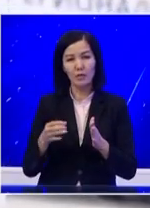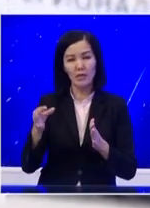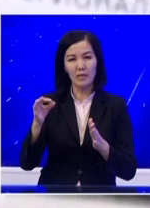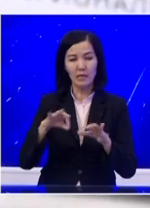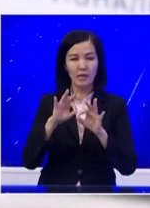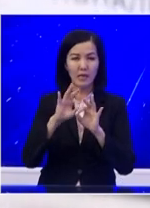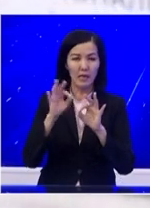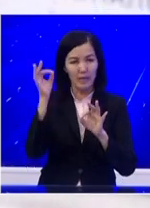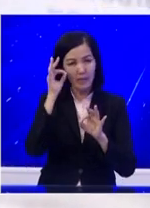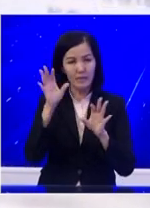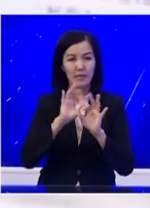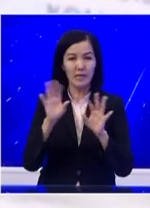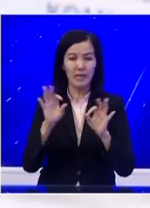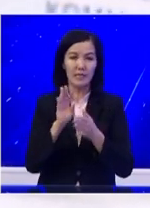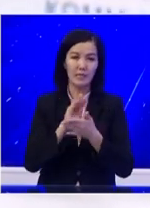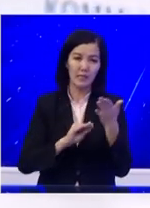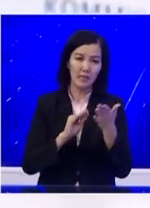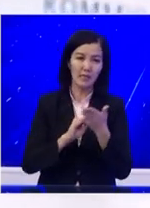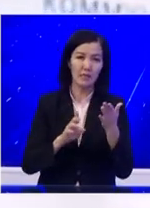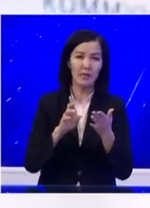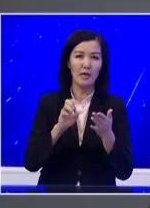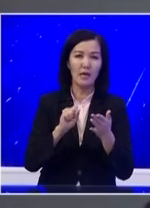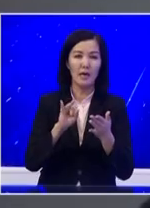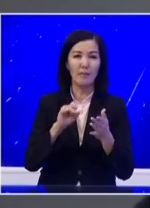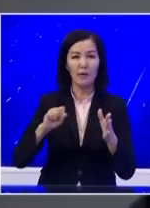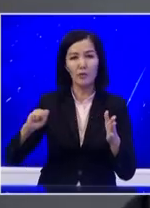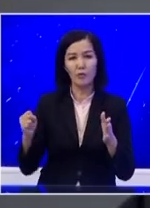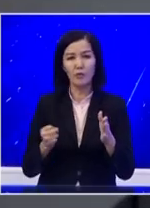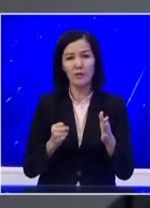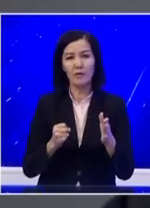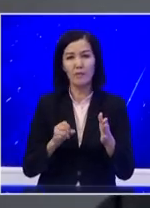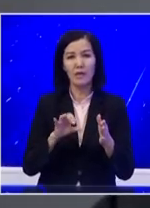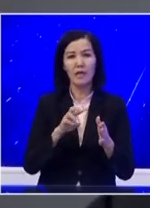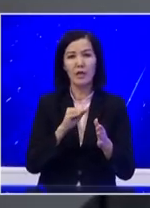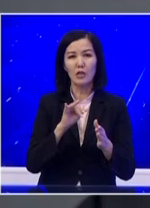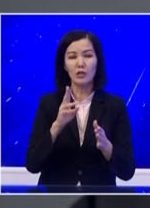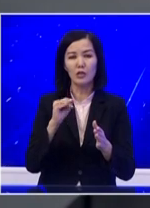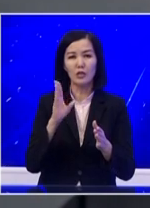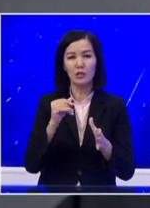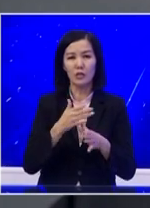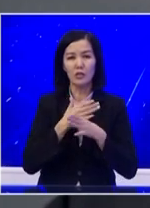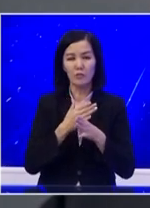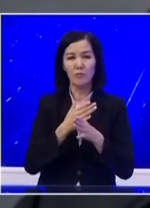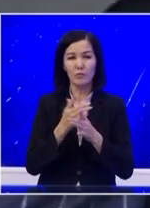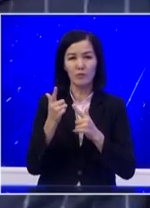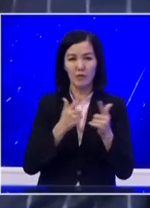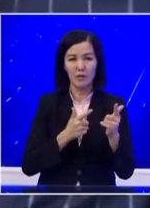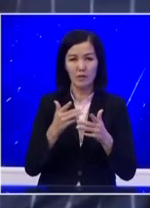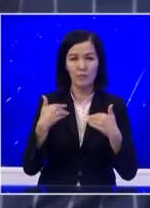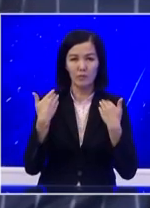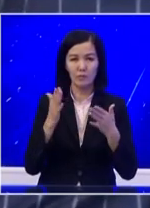естеліктері де бар. Кітаптың шығуына Бейсен Абайұлының әріптес достары мен ел шежіре баспасы демеушілік жасаған.